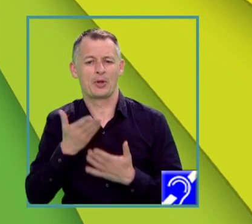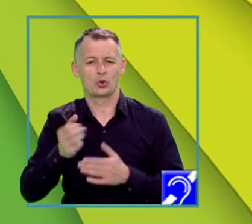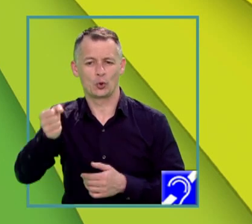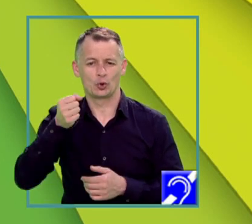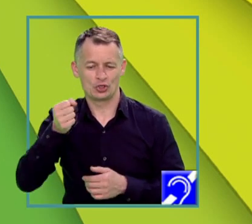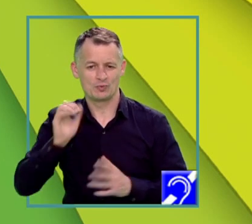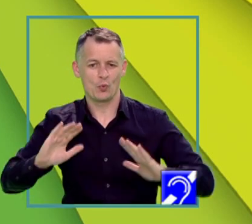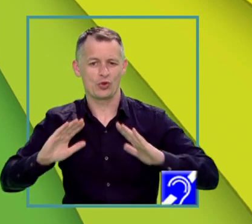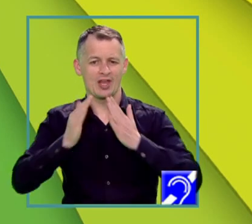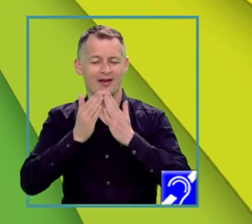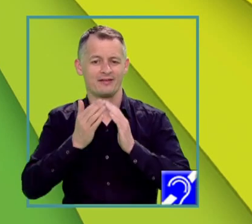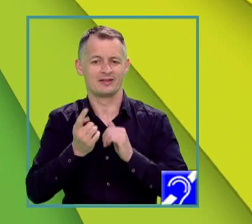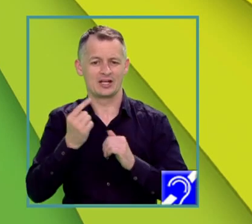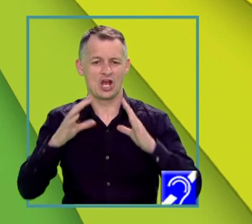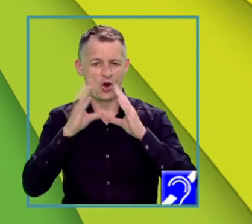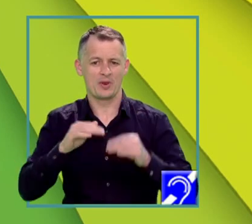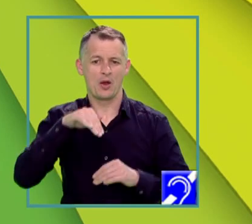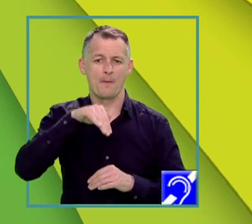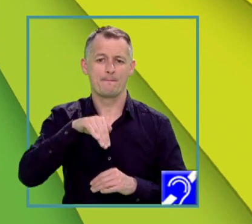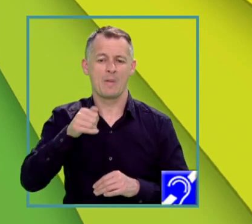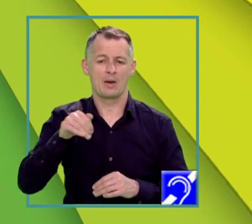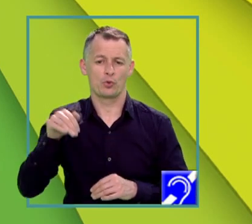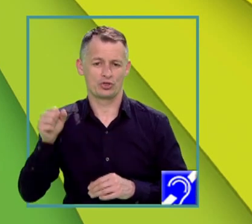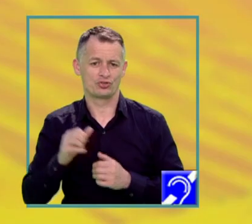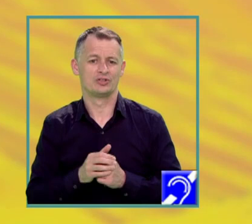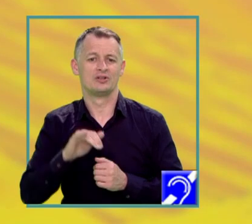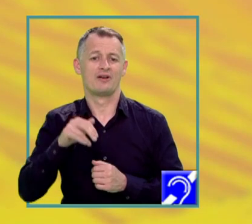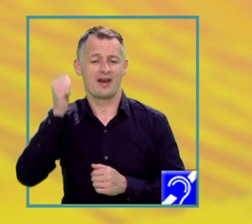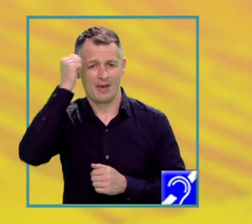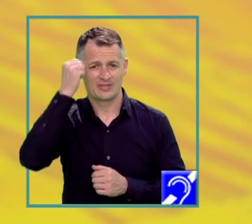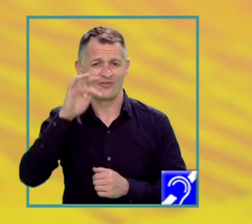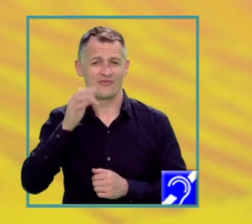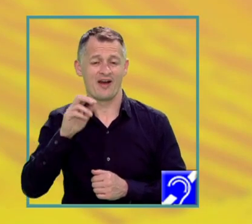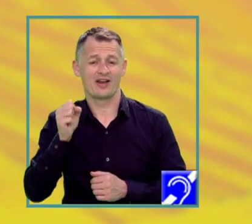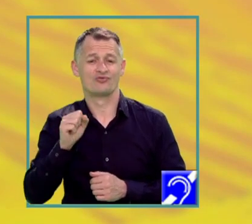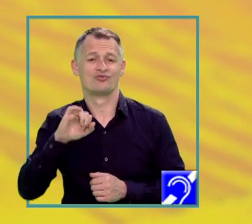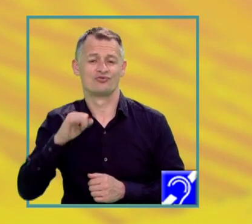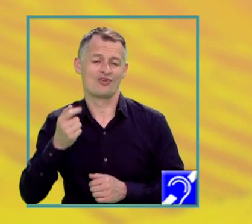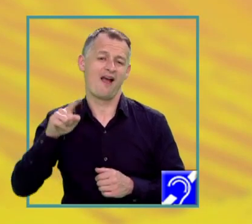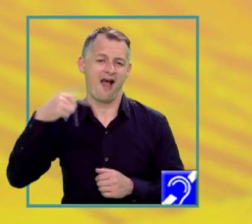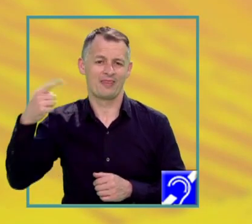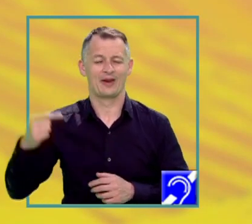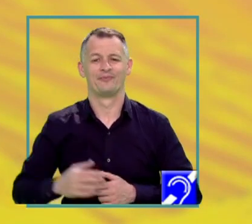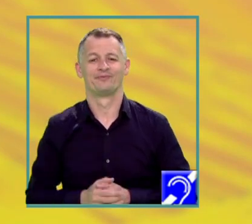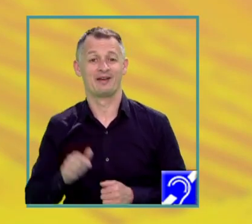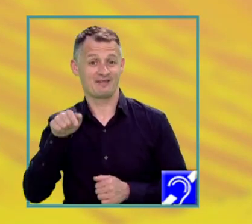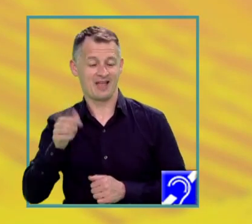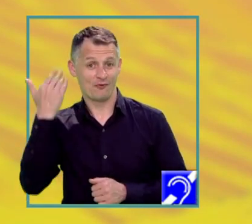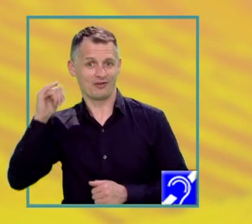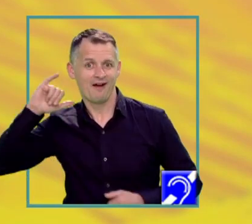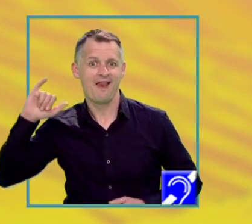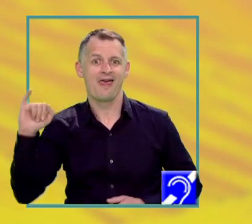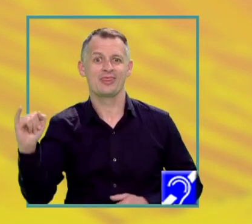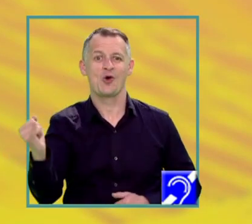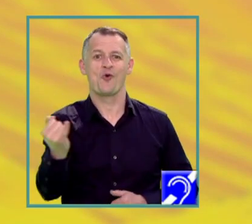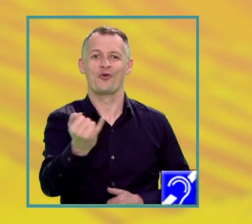montan din România Maramureș Neamț Făgăraș albă și așa mai departe aceasta a fost călătoria noastră și vreau să